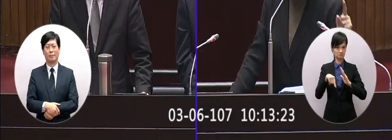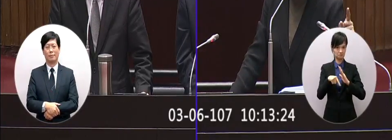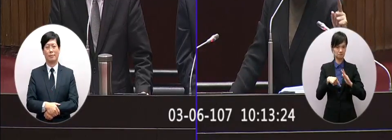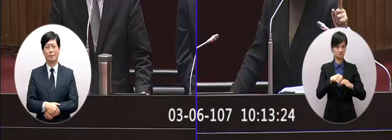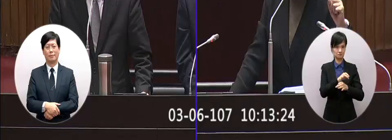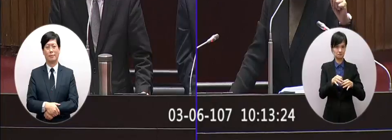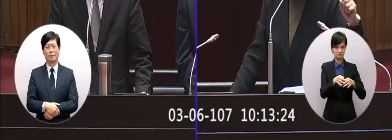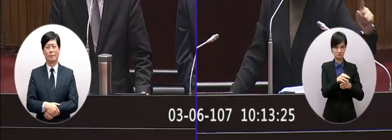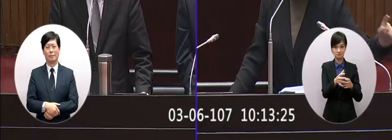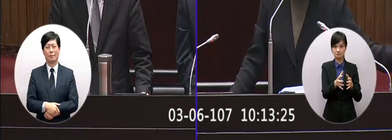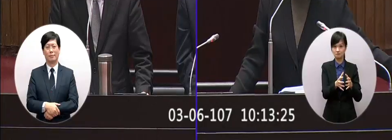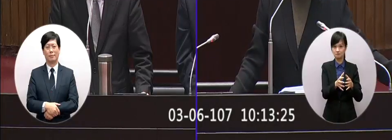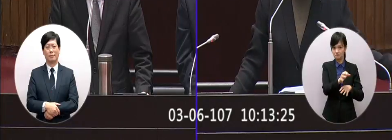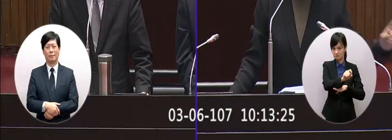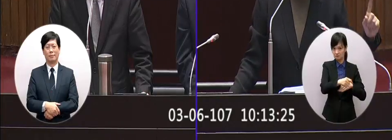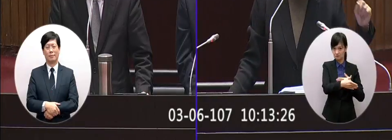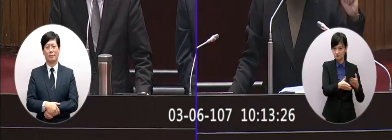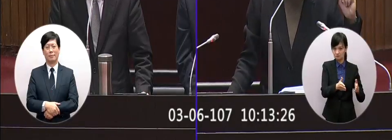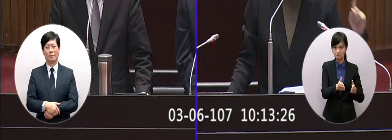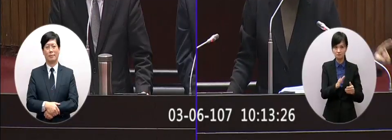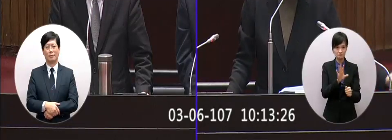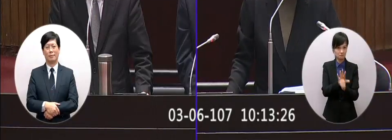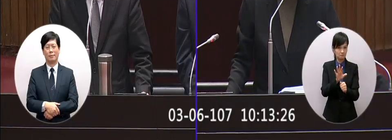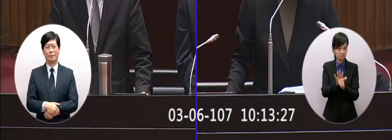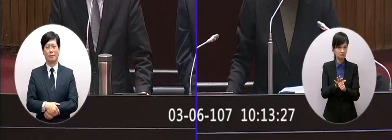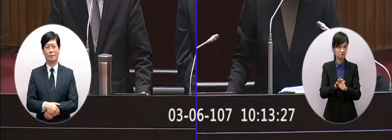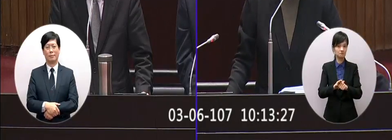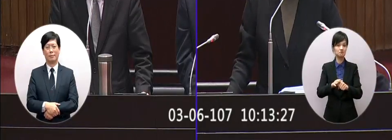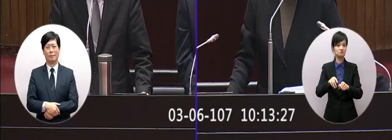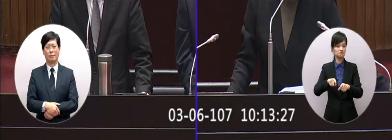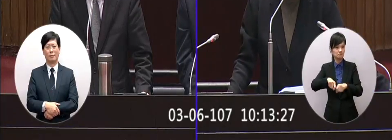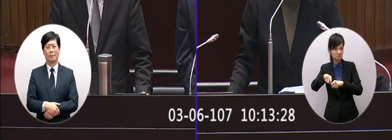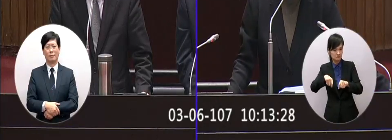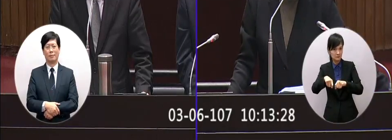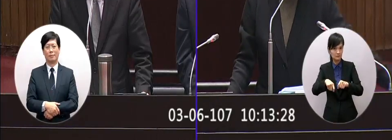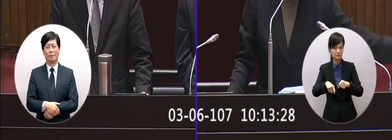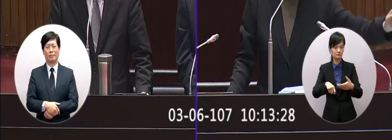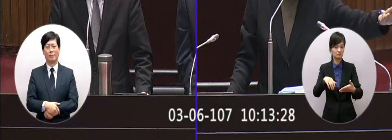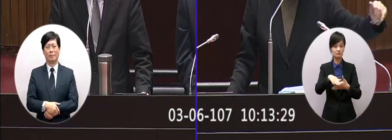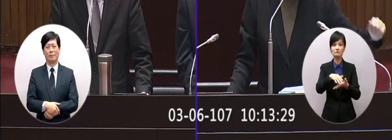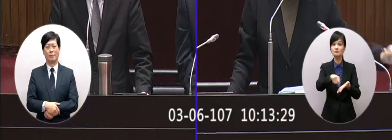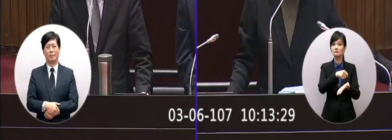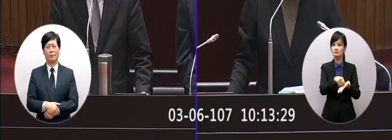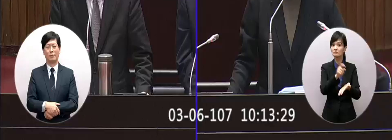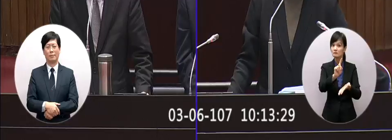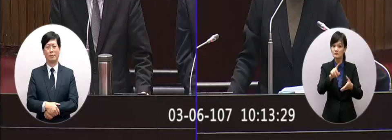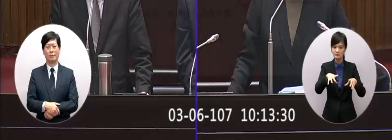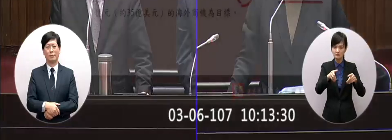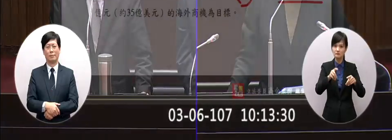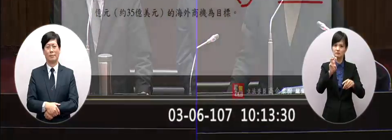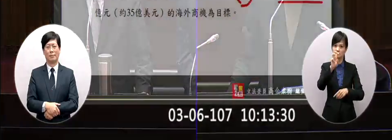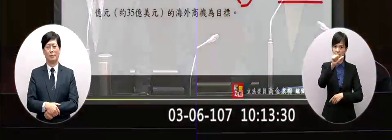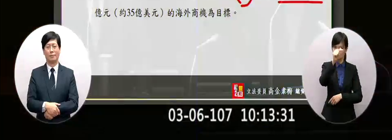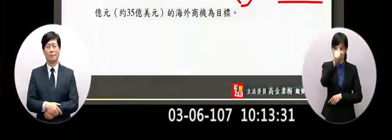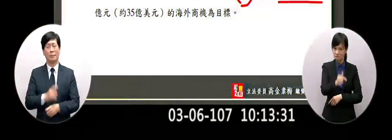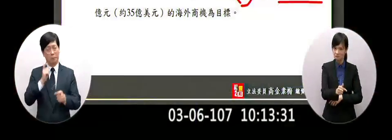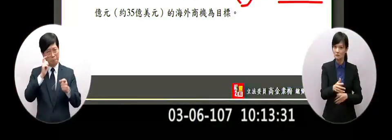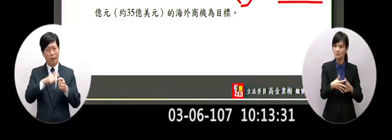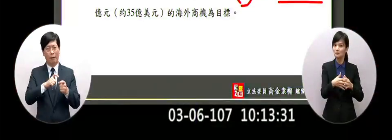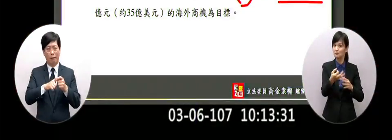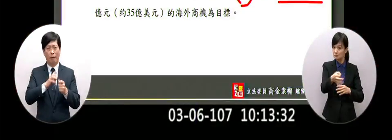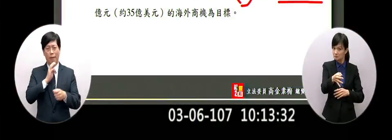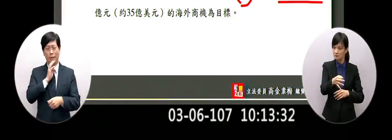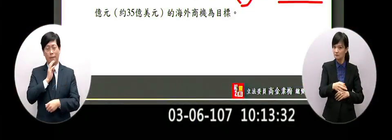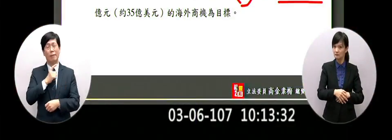工程业者争取海外公共工程文件上写什么？初期是35亿美元， 目标、啊、 也就是